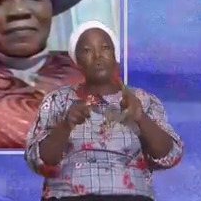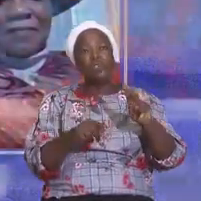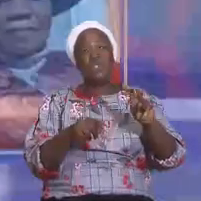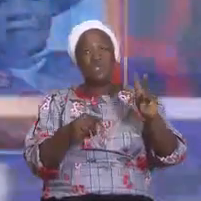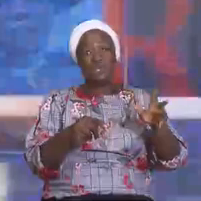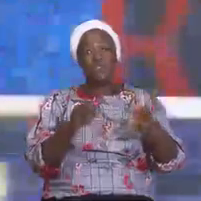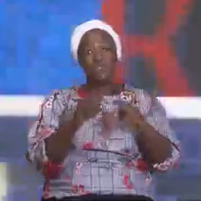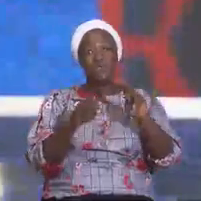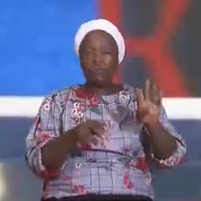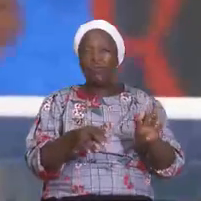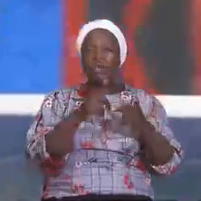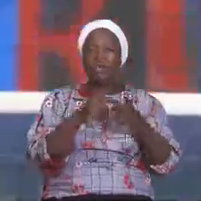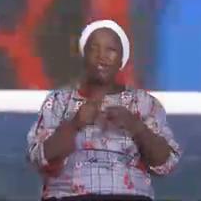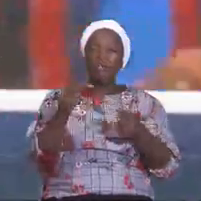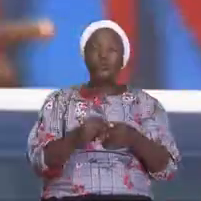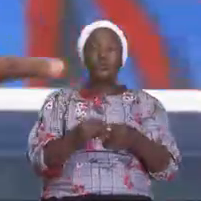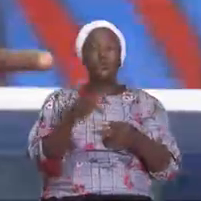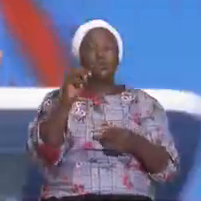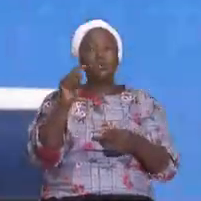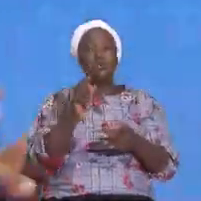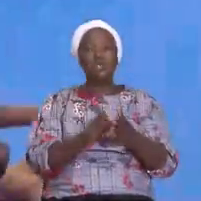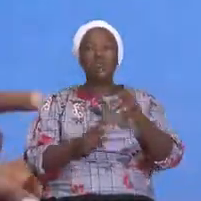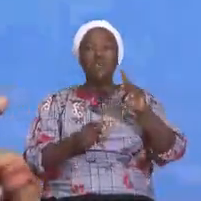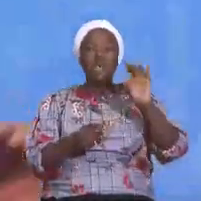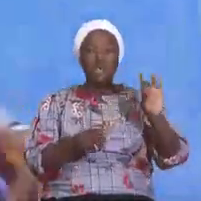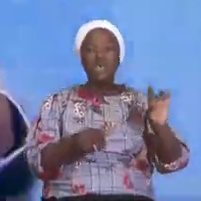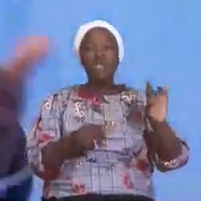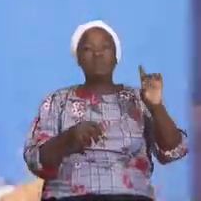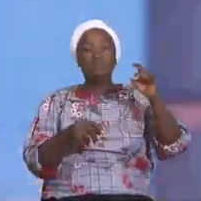4, 23, 24 jusqu'à